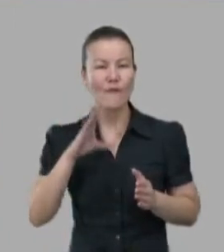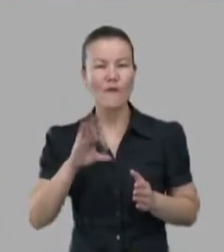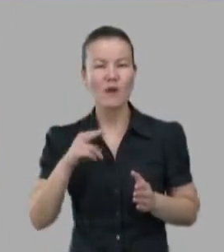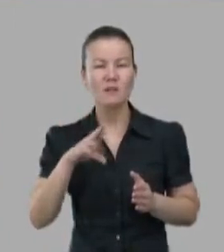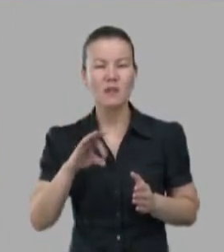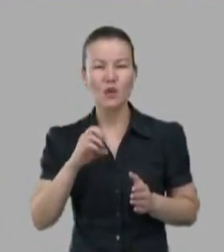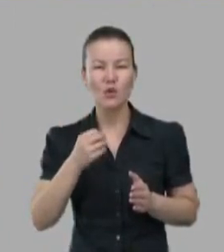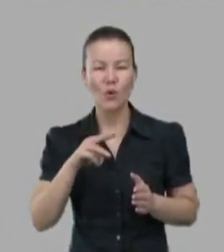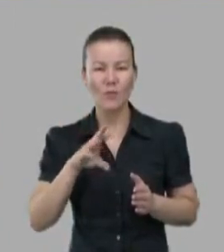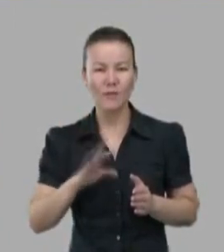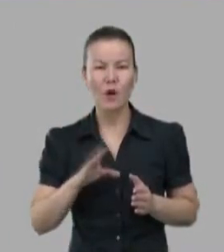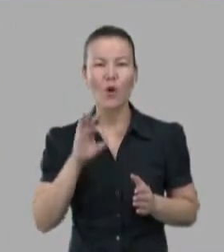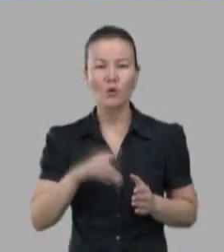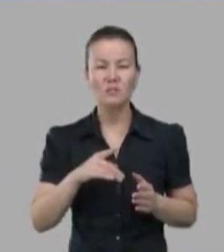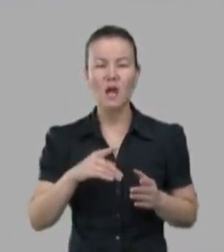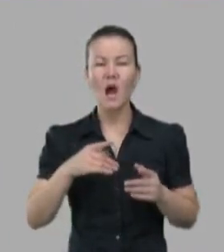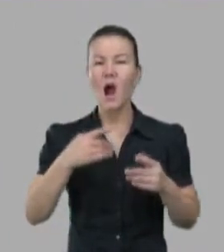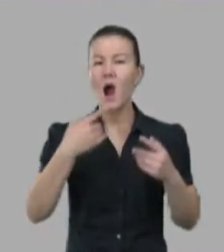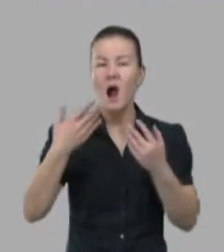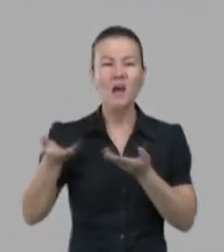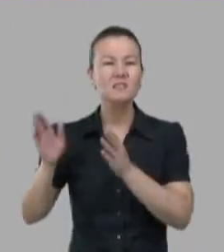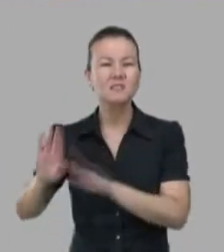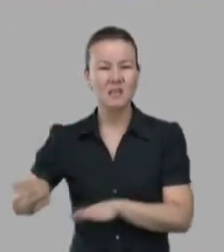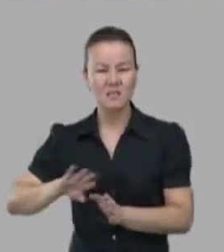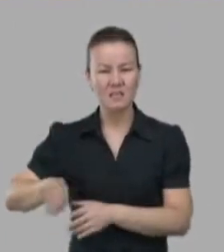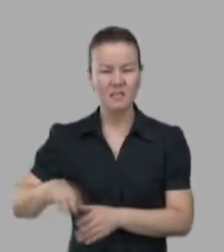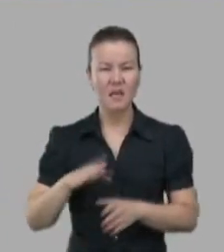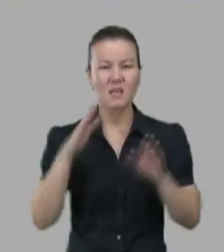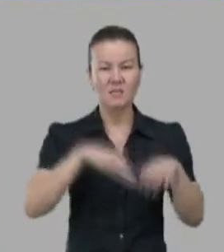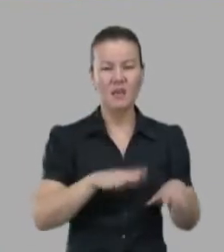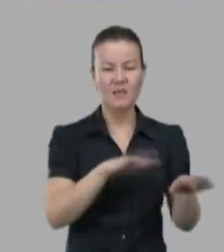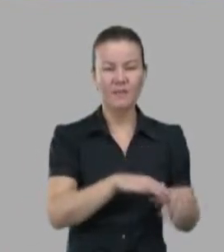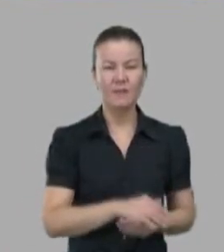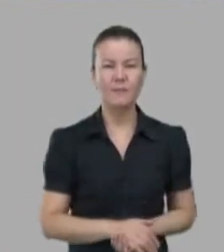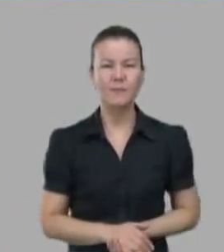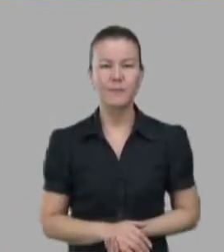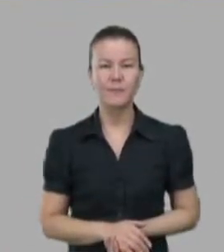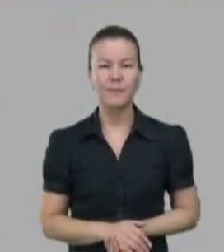водоема от остальных океанов.